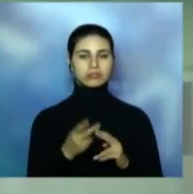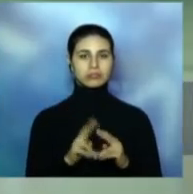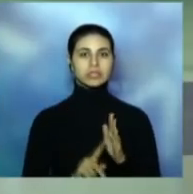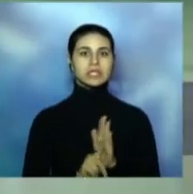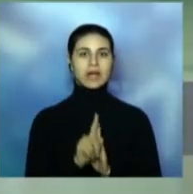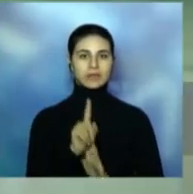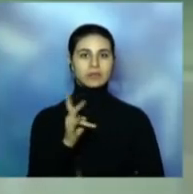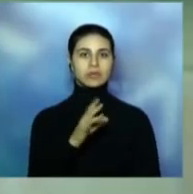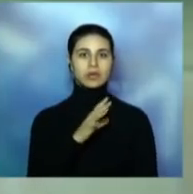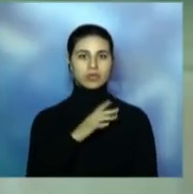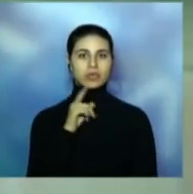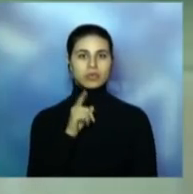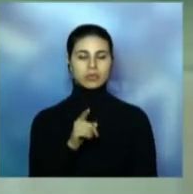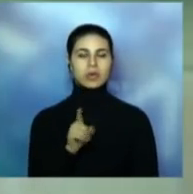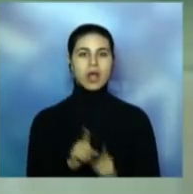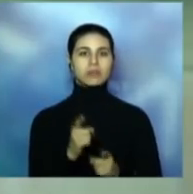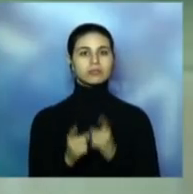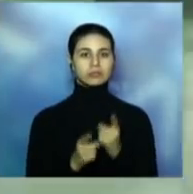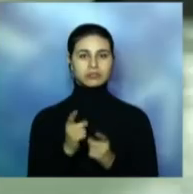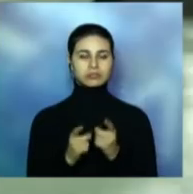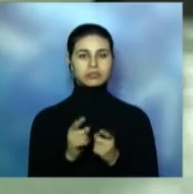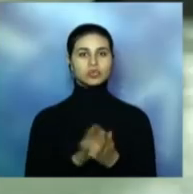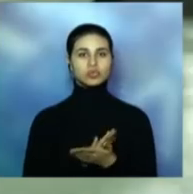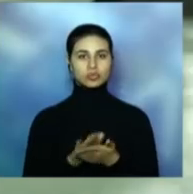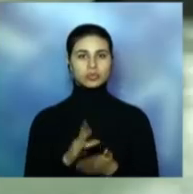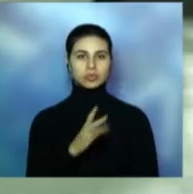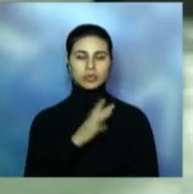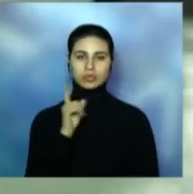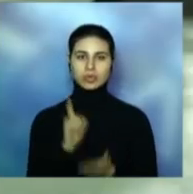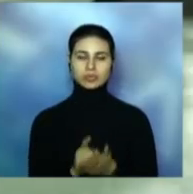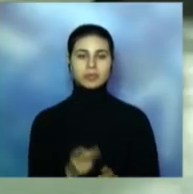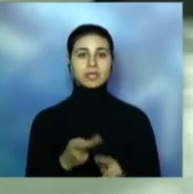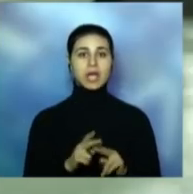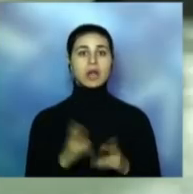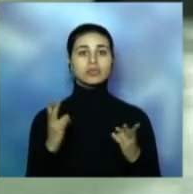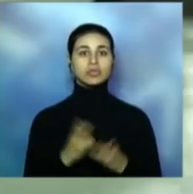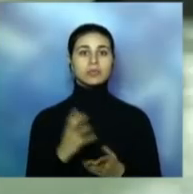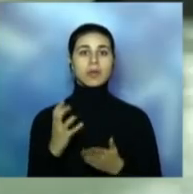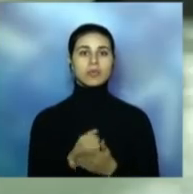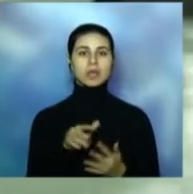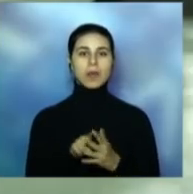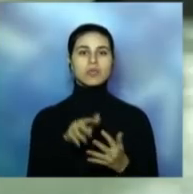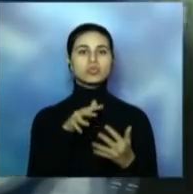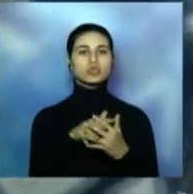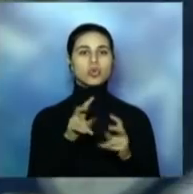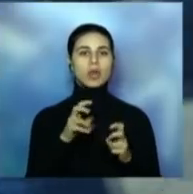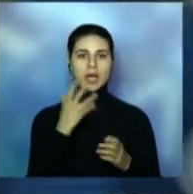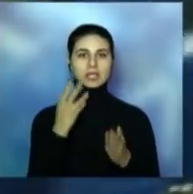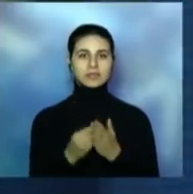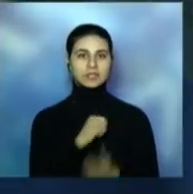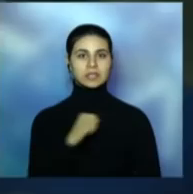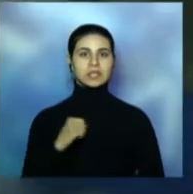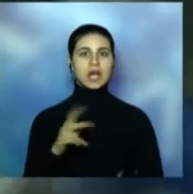თავიდანვე დაიწყეს ტექნიკის გამოსწორება, სუფთა გასროლები. აქ ჭირდება მოგებისთვის როგორც ბრძოლაში თვით გადარჩენა, ისე